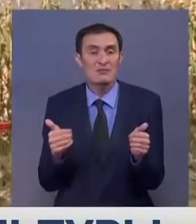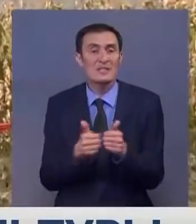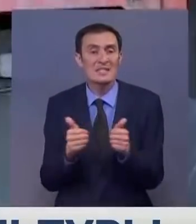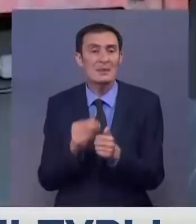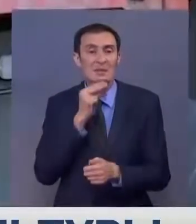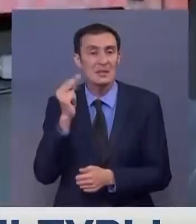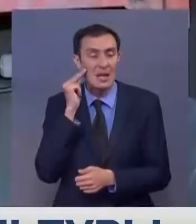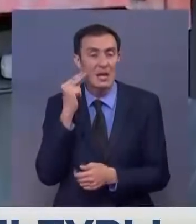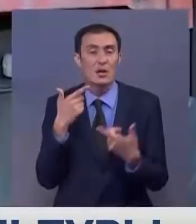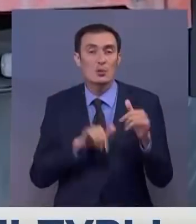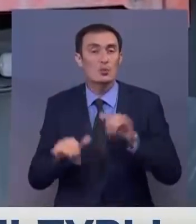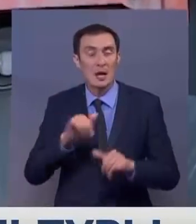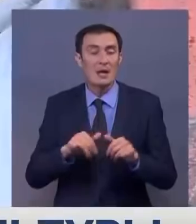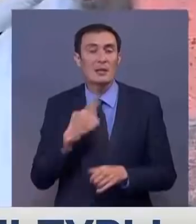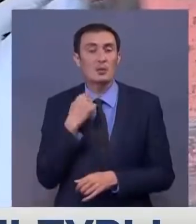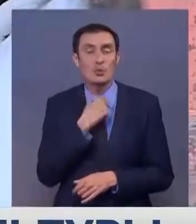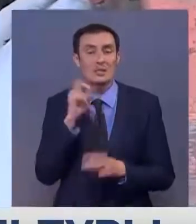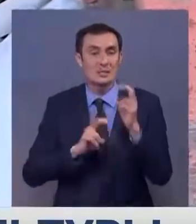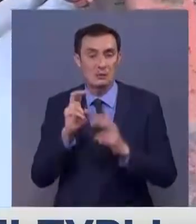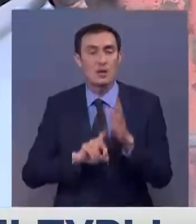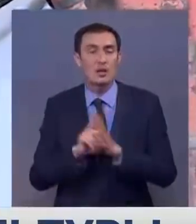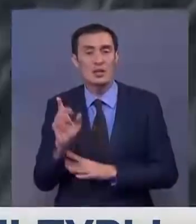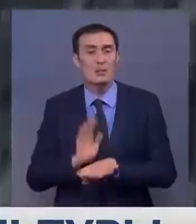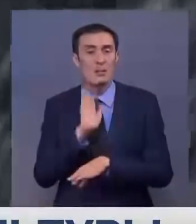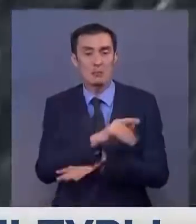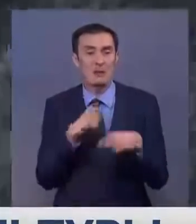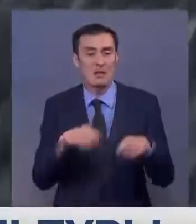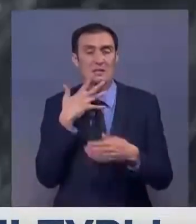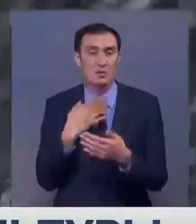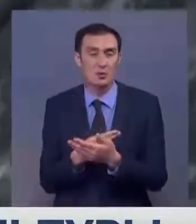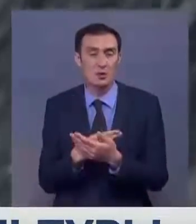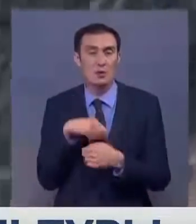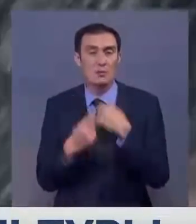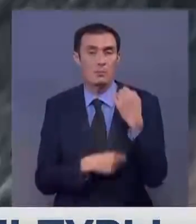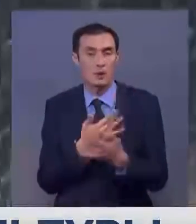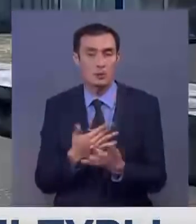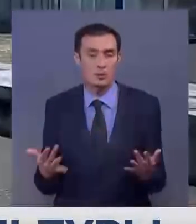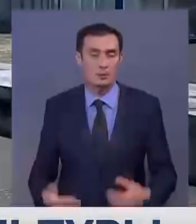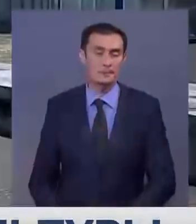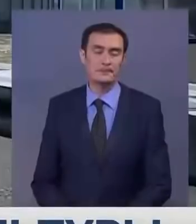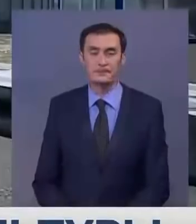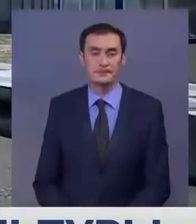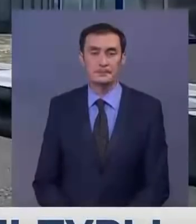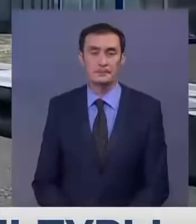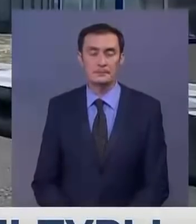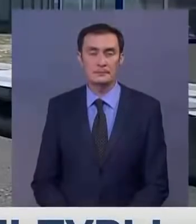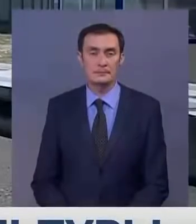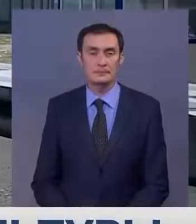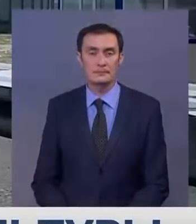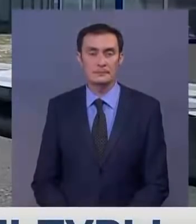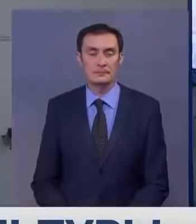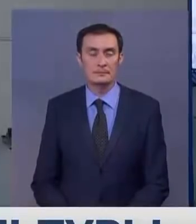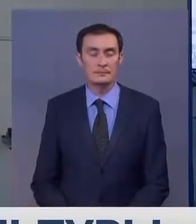соседнем Китае, куда Талдыкурганский завод уже начал поставлять свою продукцию. Адильхан Сахари, Олжас Байбосынов,